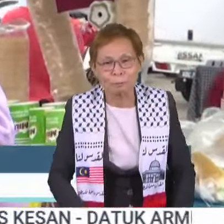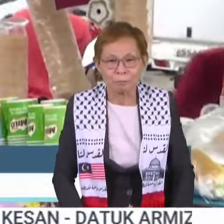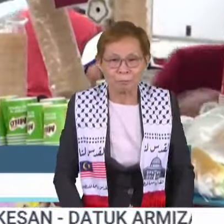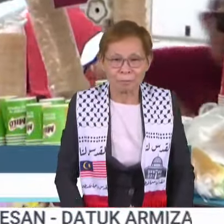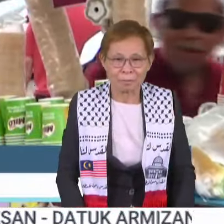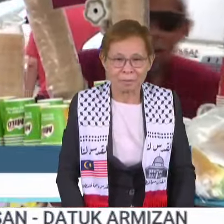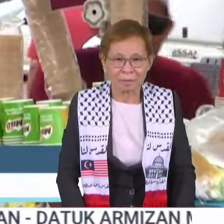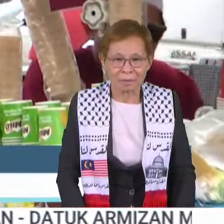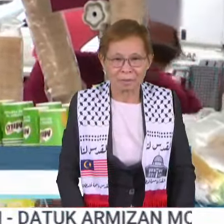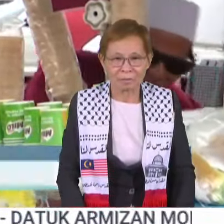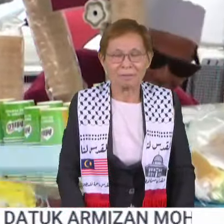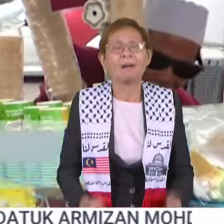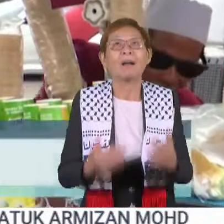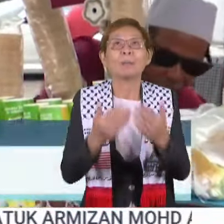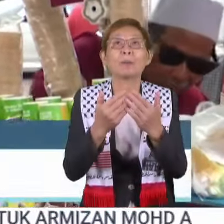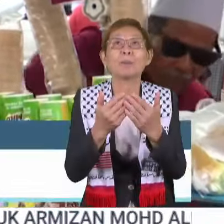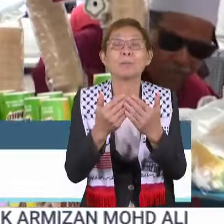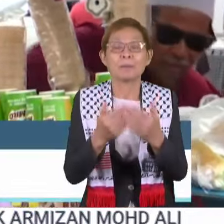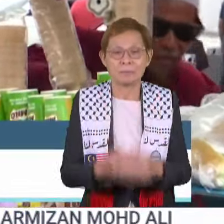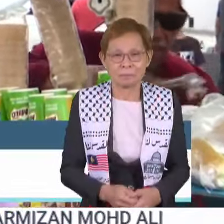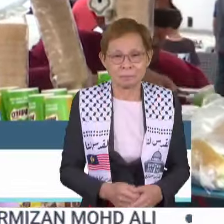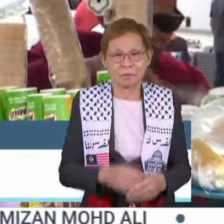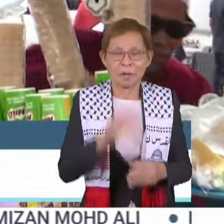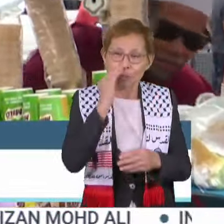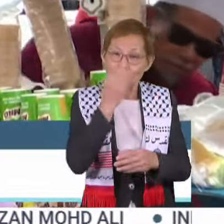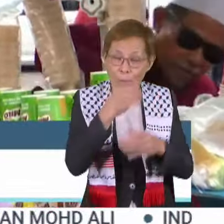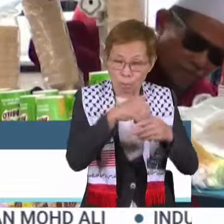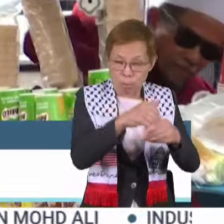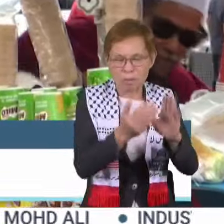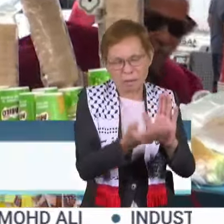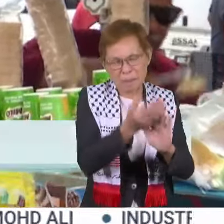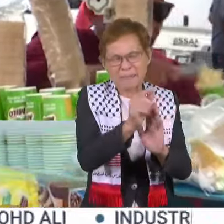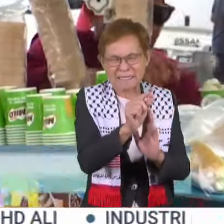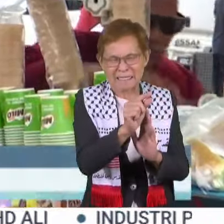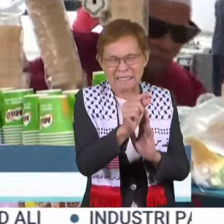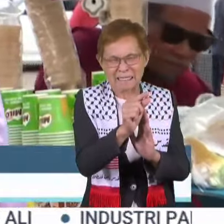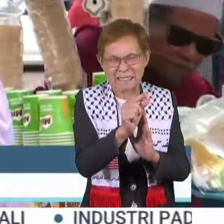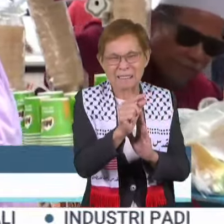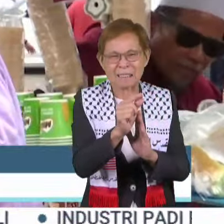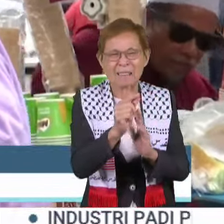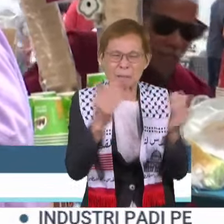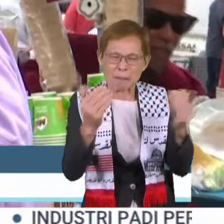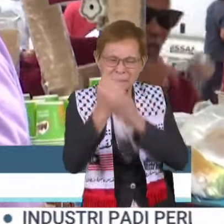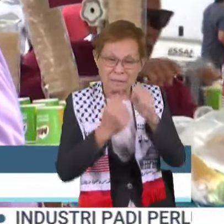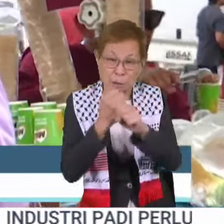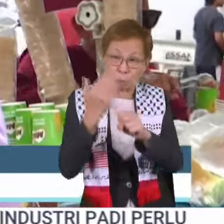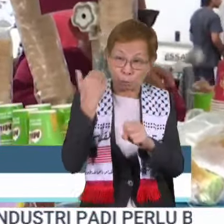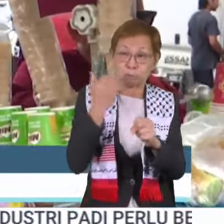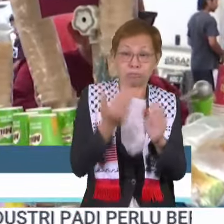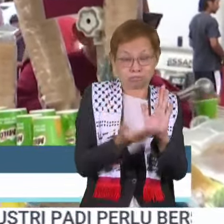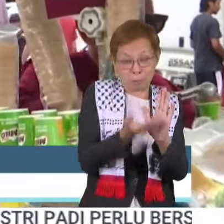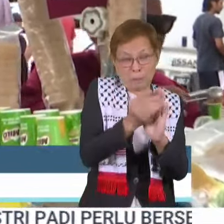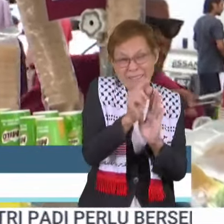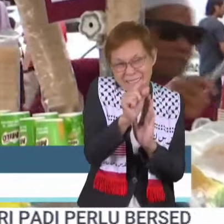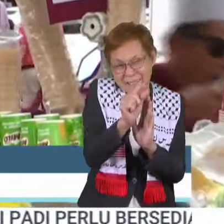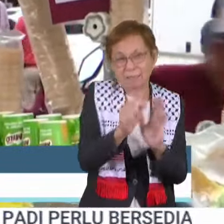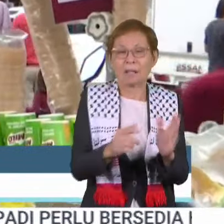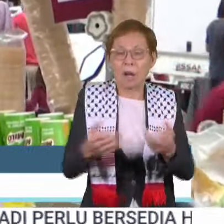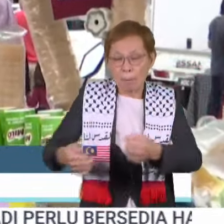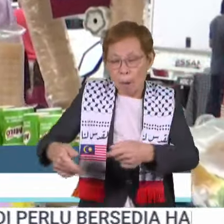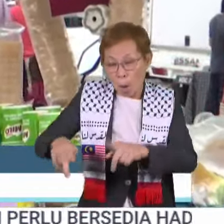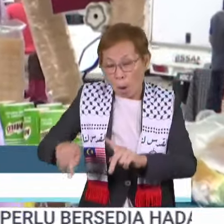tua alhamdulillahlah sebab dividen tahun ni pun lebih sikit daripada yang tahun sebelum ni mungkin